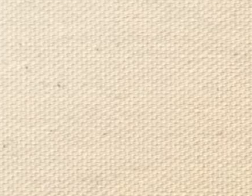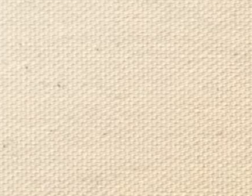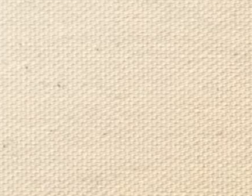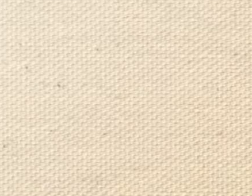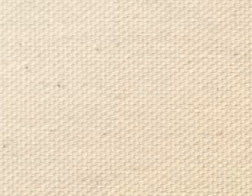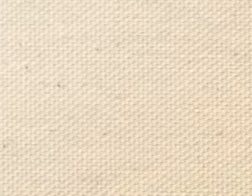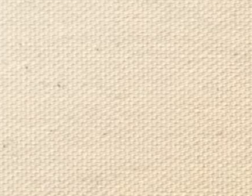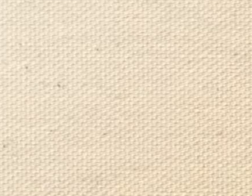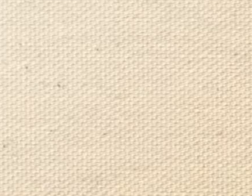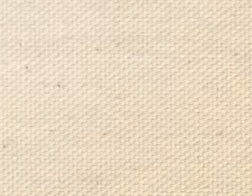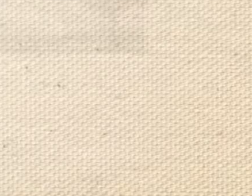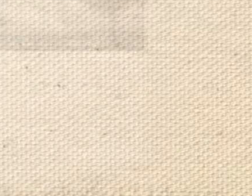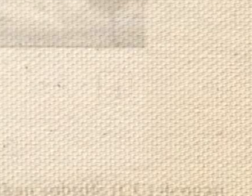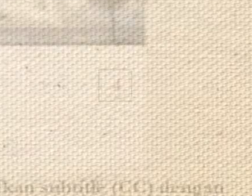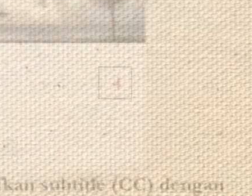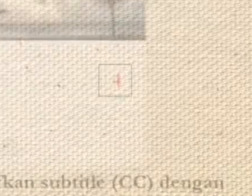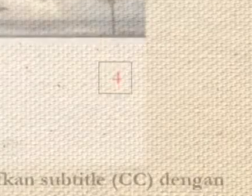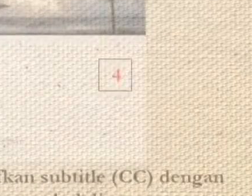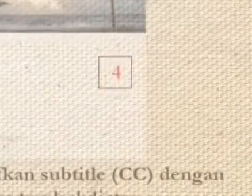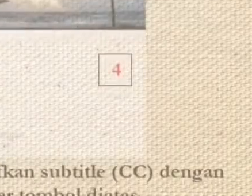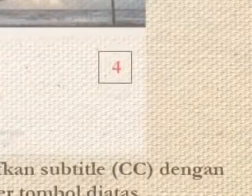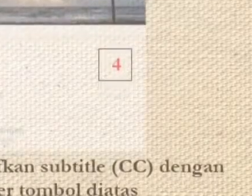hai aku